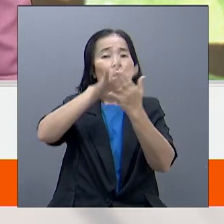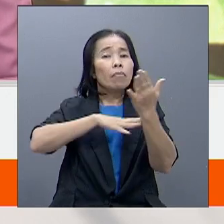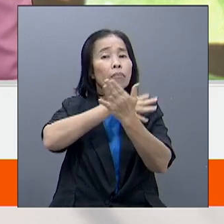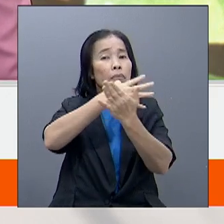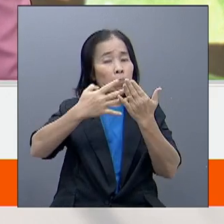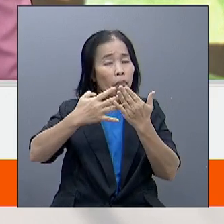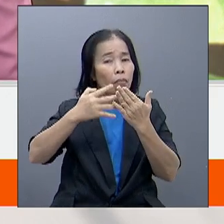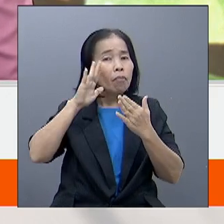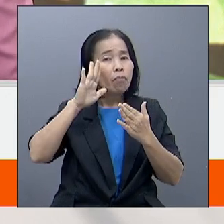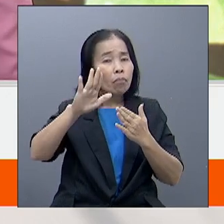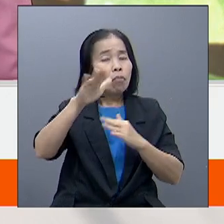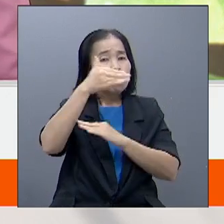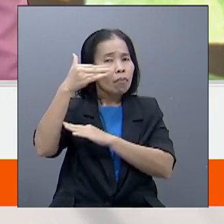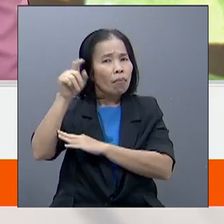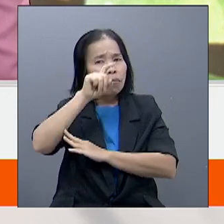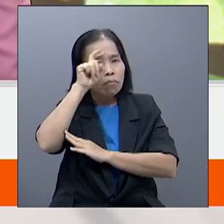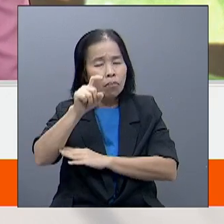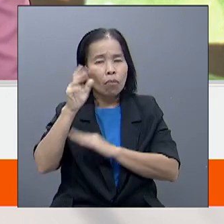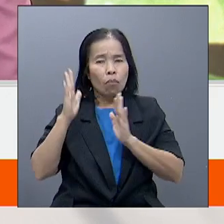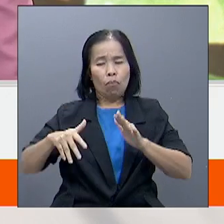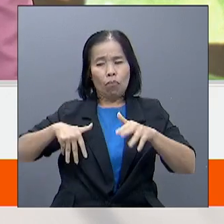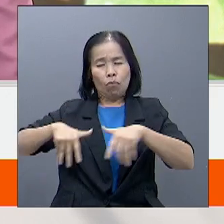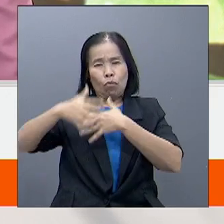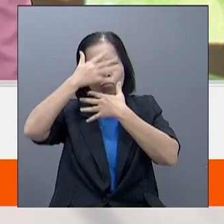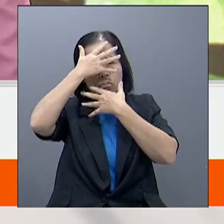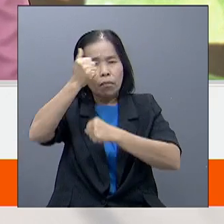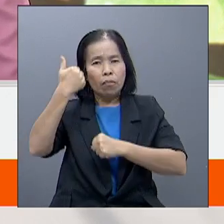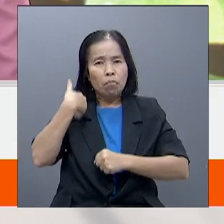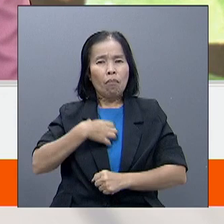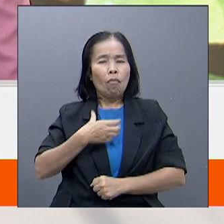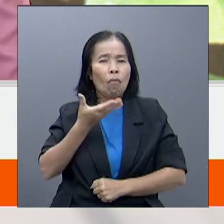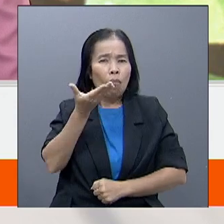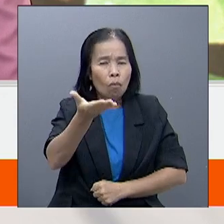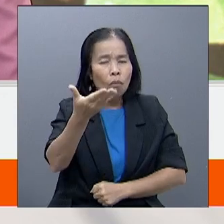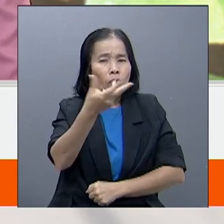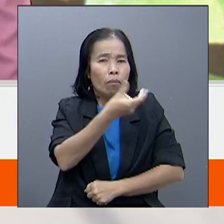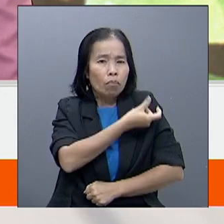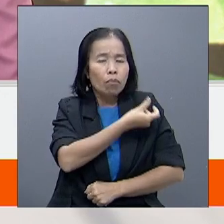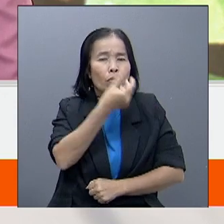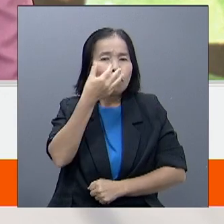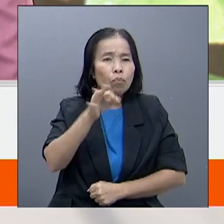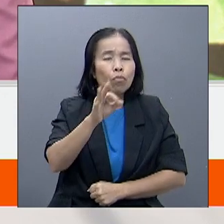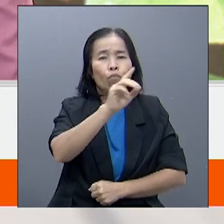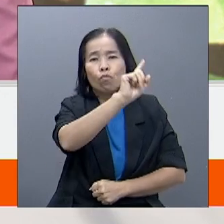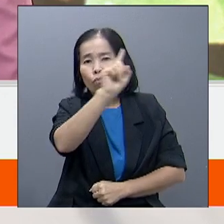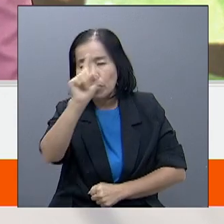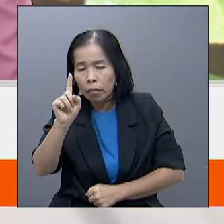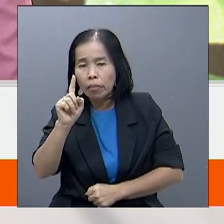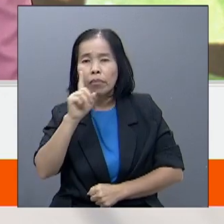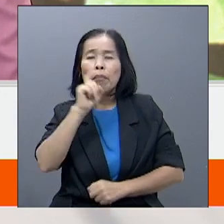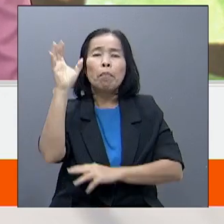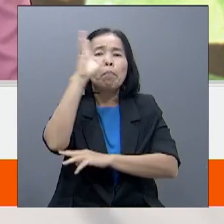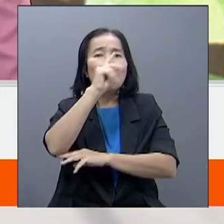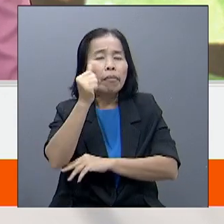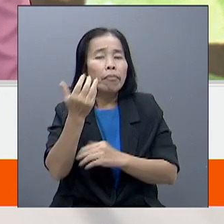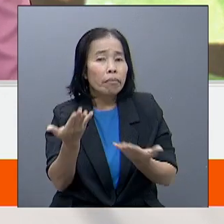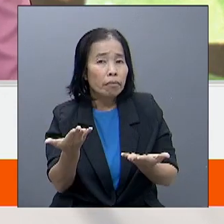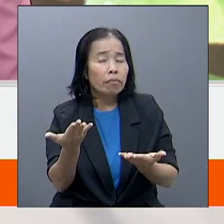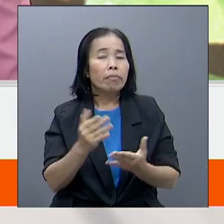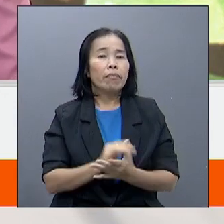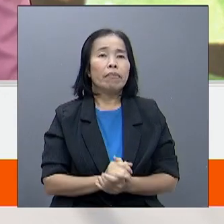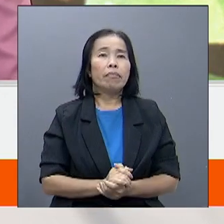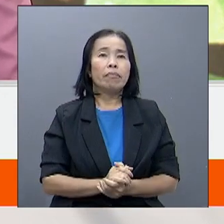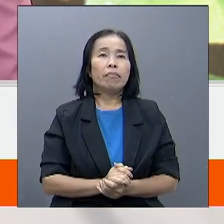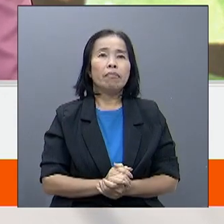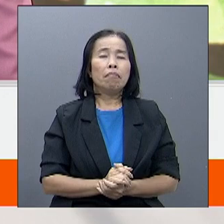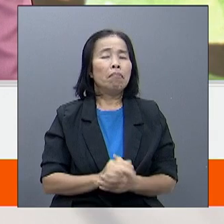ยคนเริ่มสนใจกันเยอะค่ะว่าจะสามารถรับบริการฉีดฟรีได้เมื่อไหร่ตรงนี้พอจะให้ข้อมูลได้ไหมคะ อันนี้